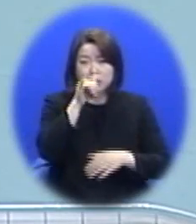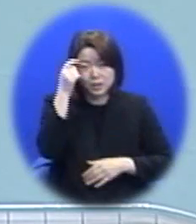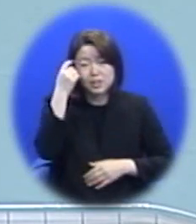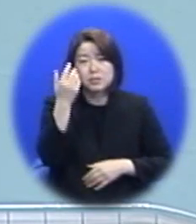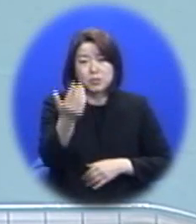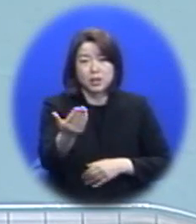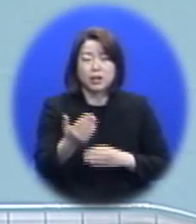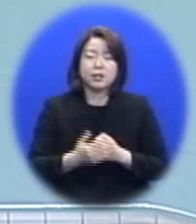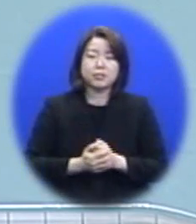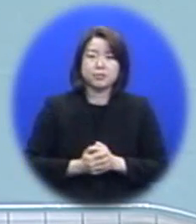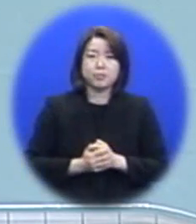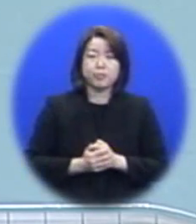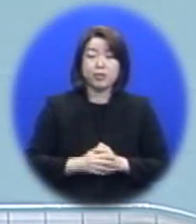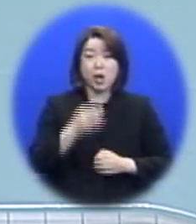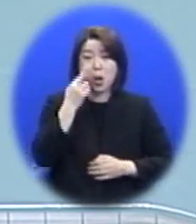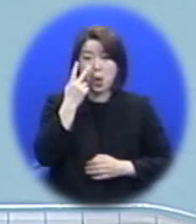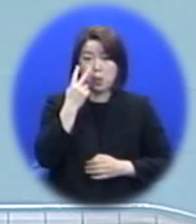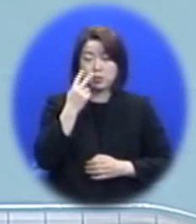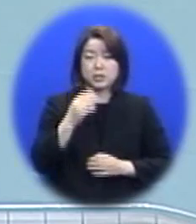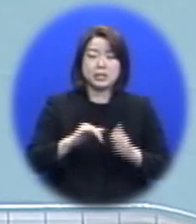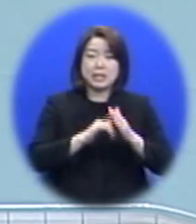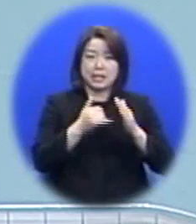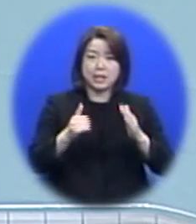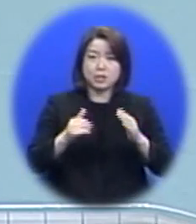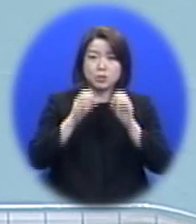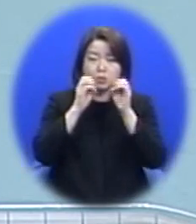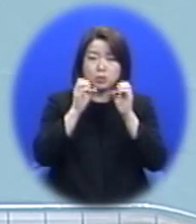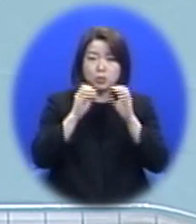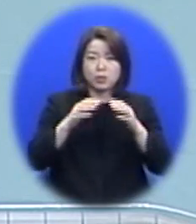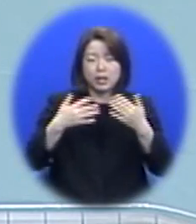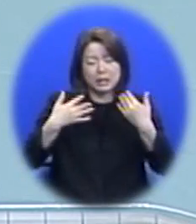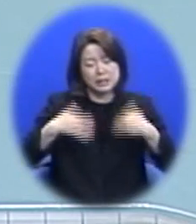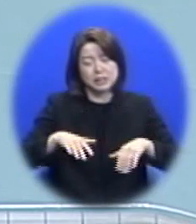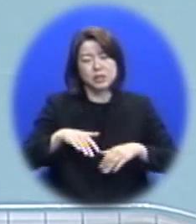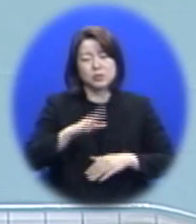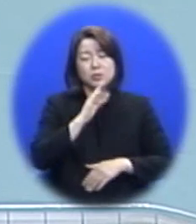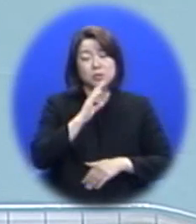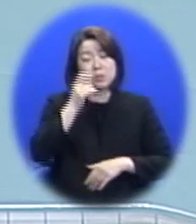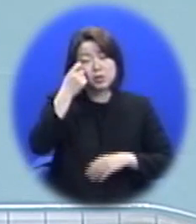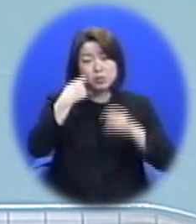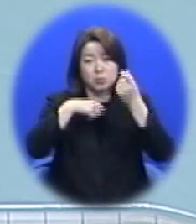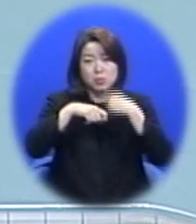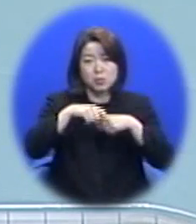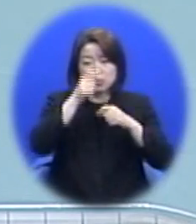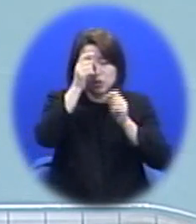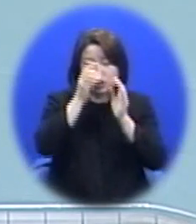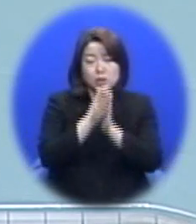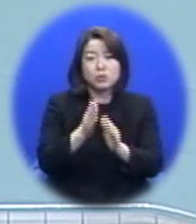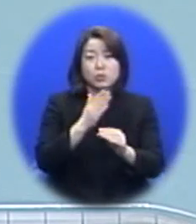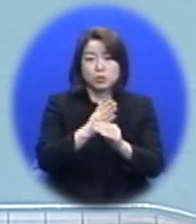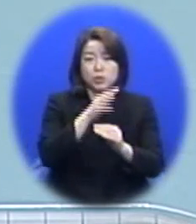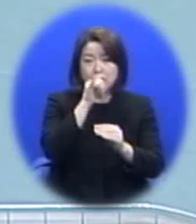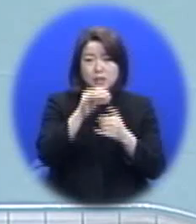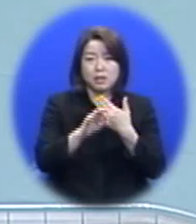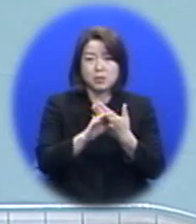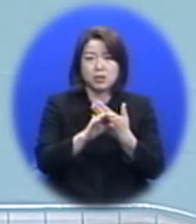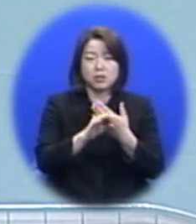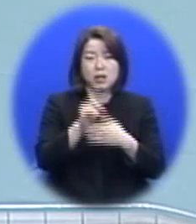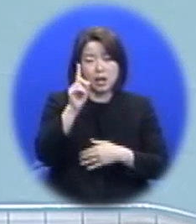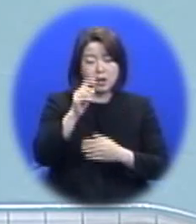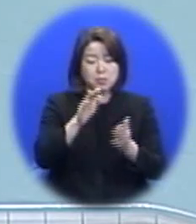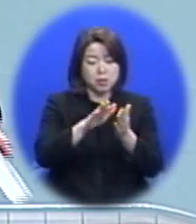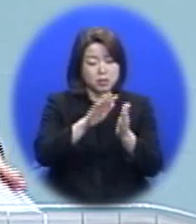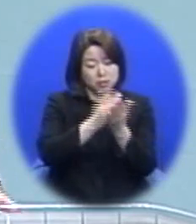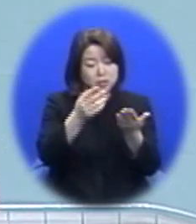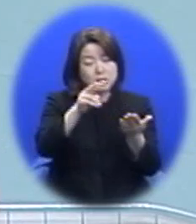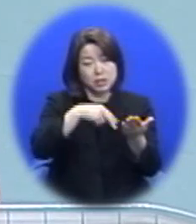있겠습니까? 혹시 가족 전도에 지치고 정말 눈물로 기도하고 계시다면 한번 읽어보세요.